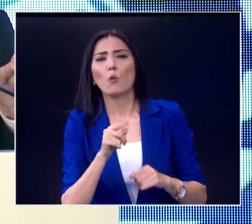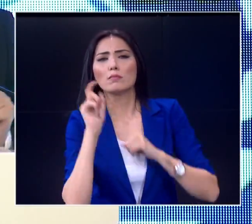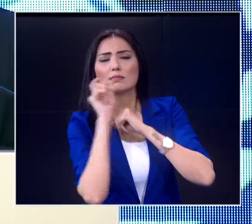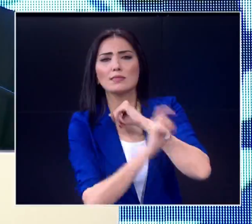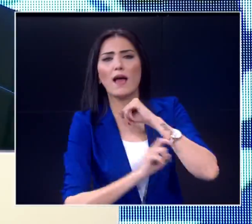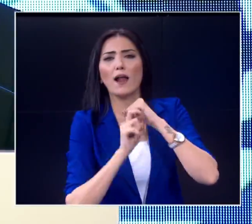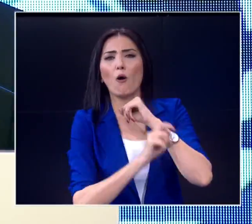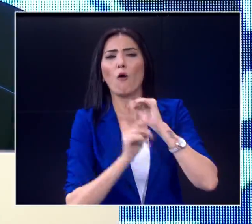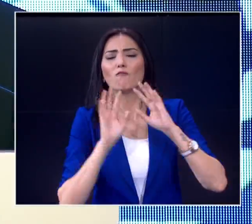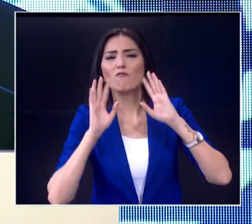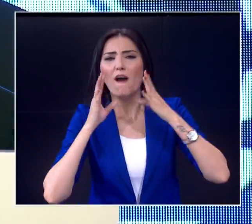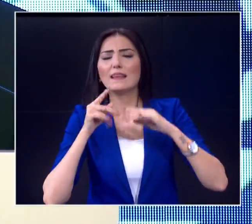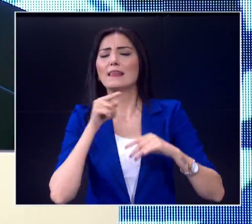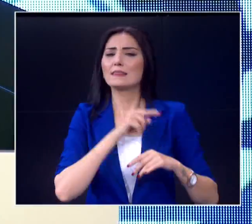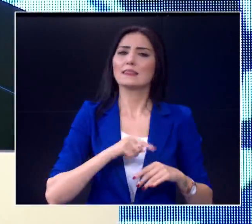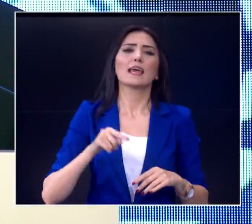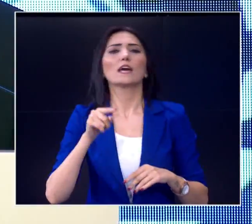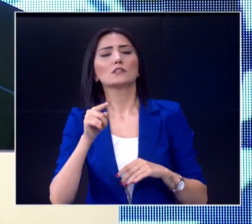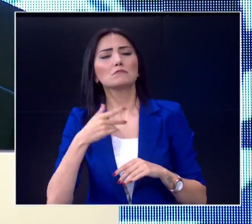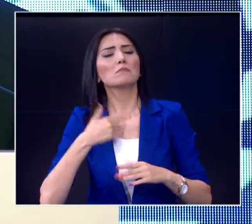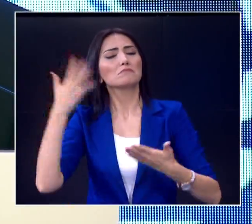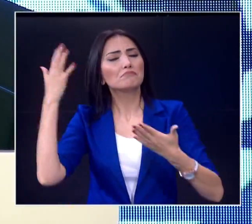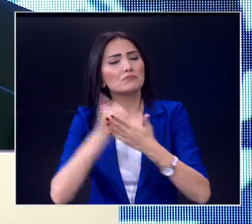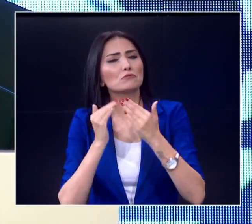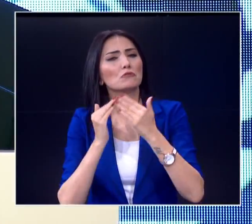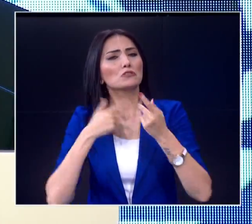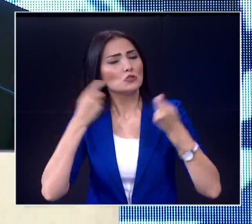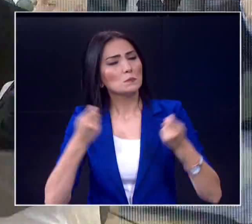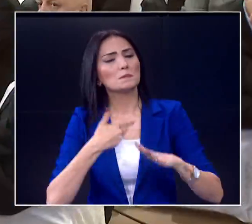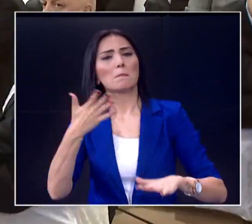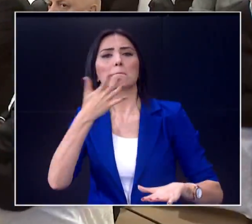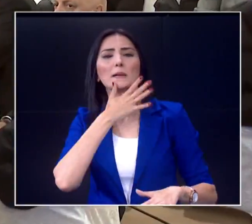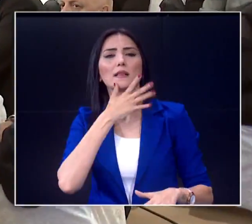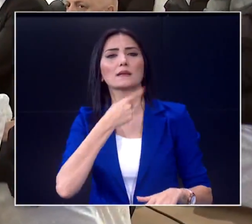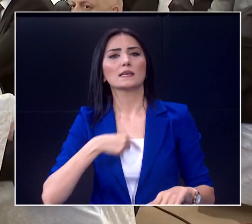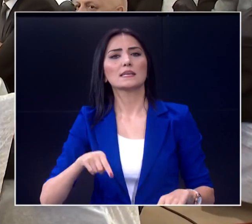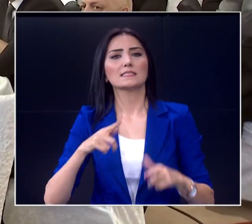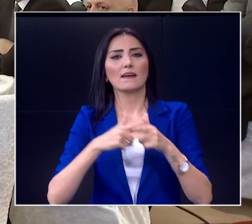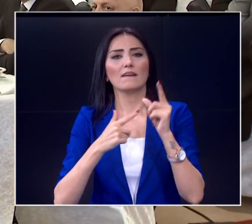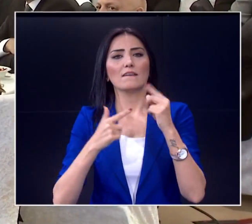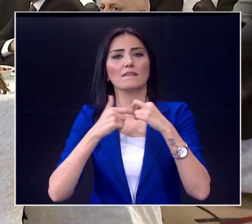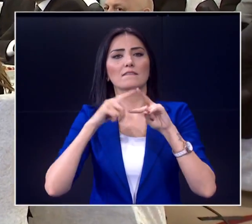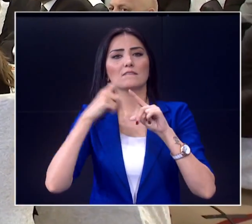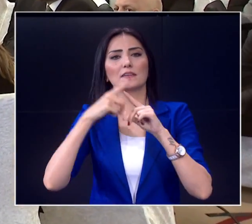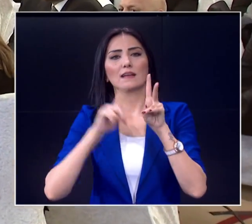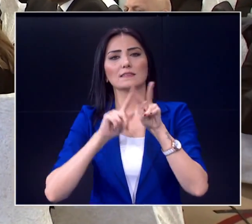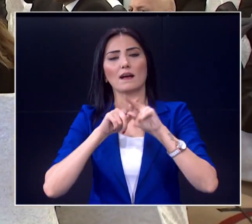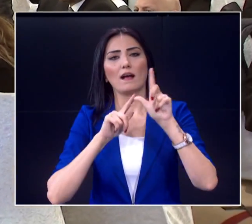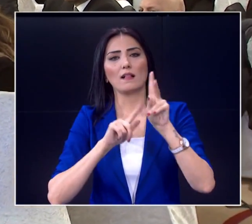terör faaliyetlerinin de üstesinden gelmesini biliriz. Fırat Kalkanı'nda bunu